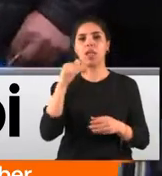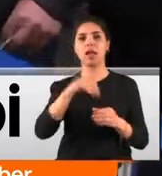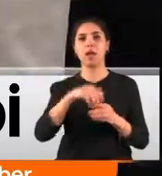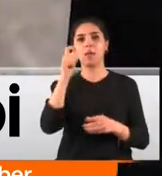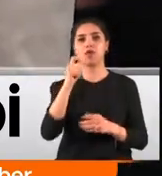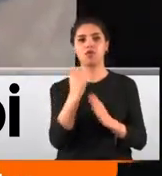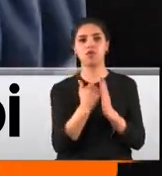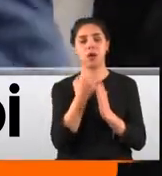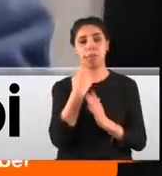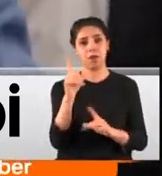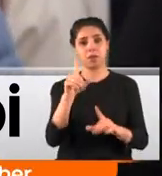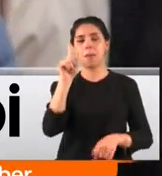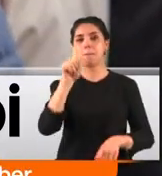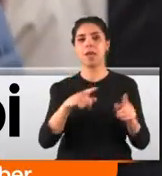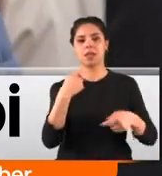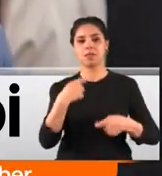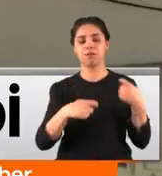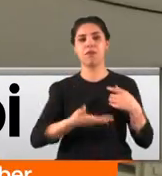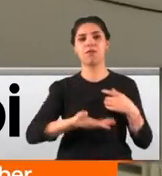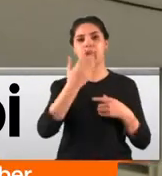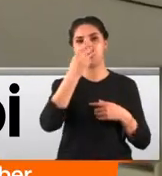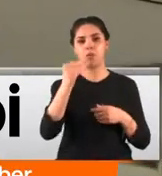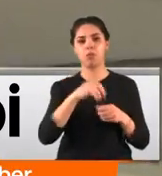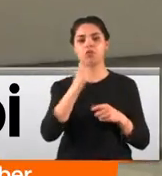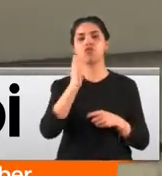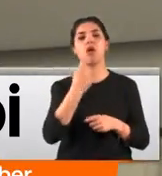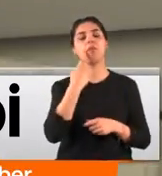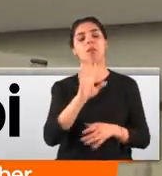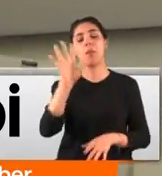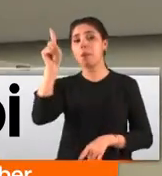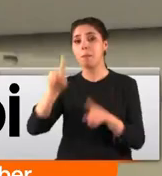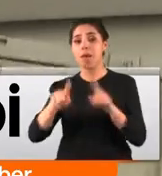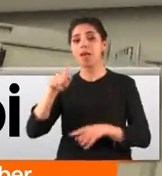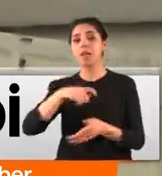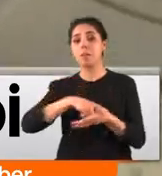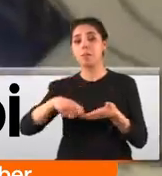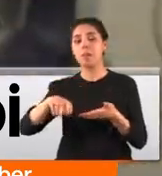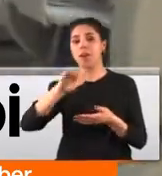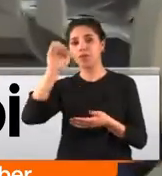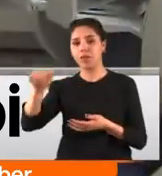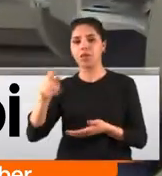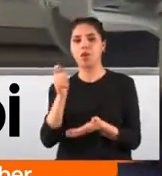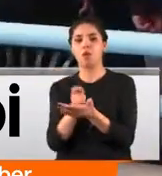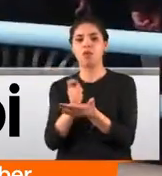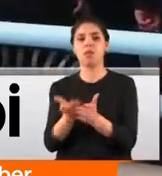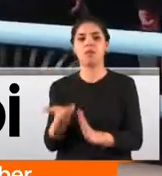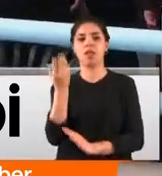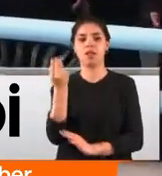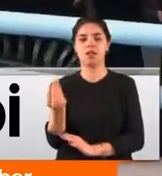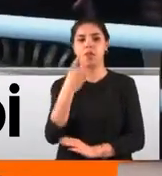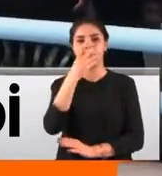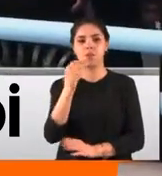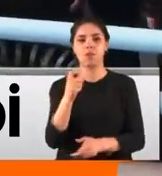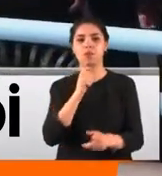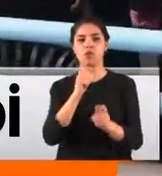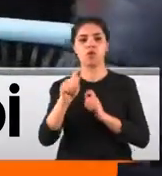dikkat etmek gerekiyor. Kimi bankalar yüksek promosyon için şart aramazken kimileri de maaşını taşıyanlara ödemeyi arttırıyor. Promosyon